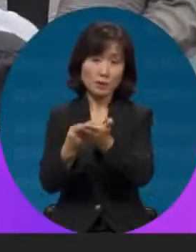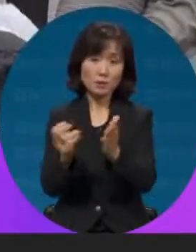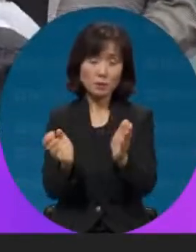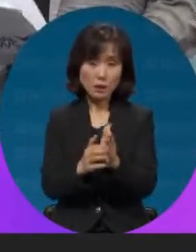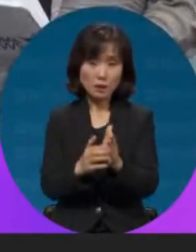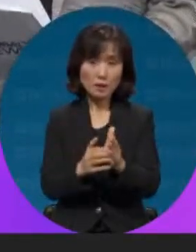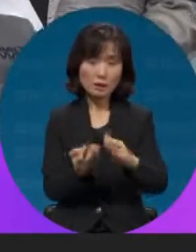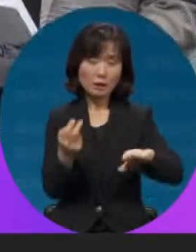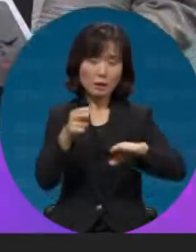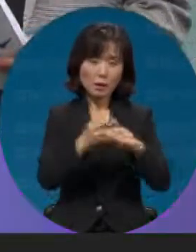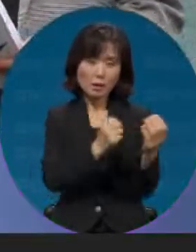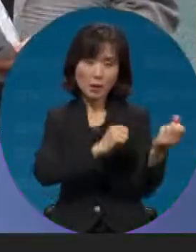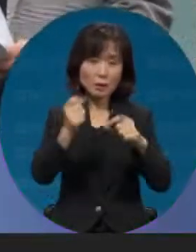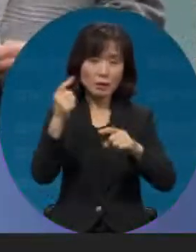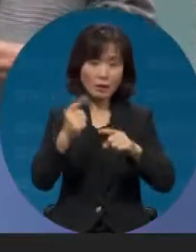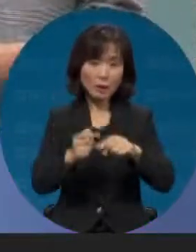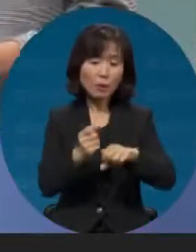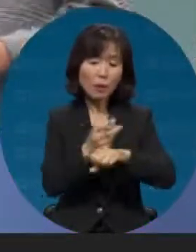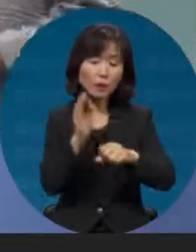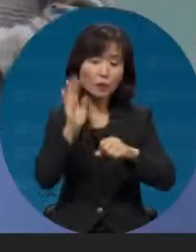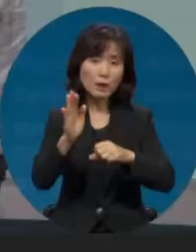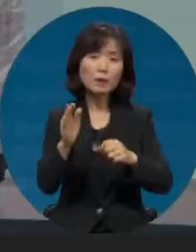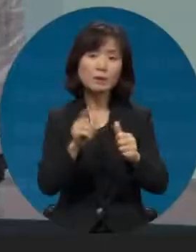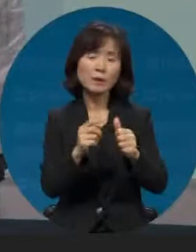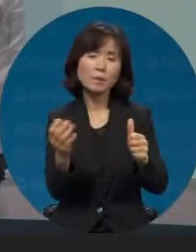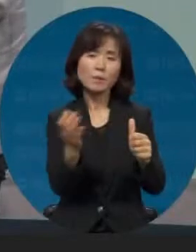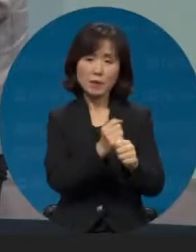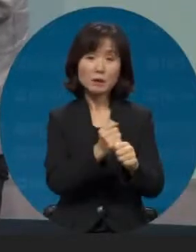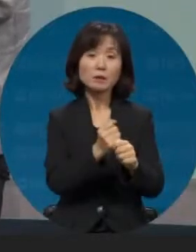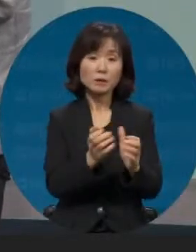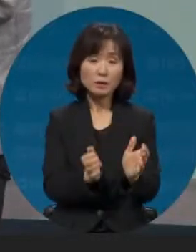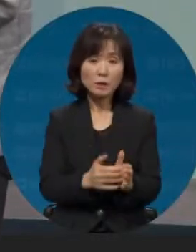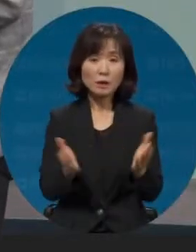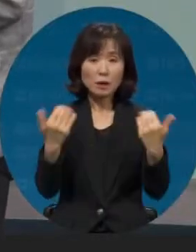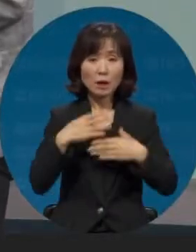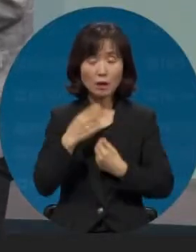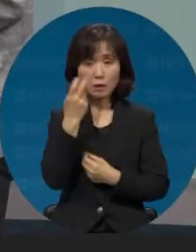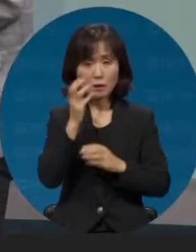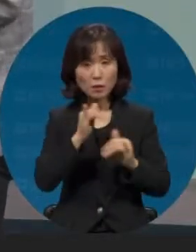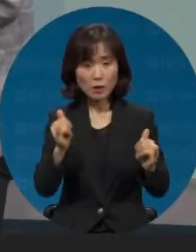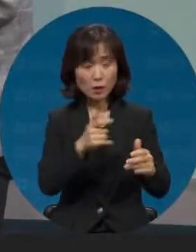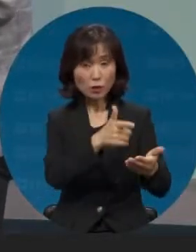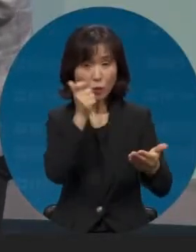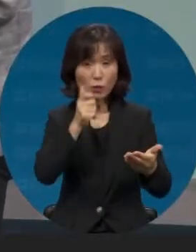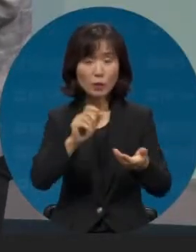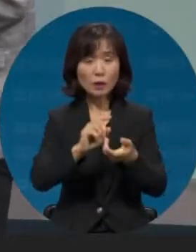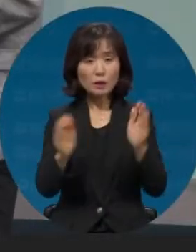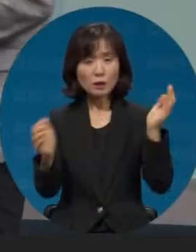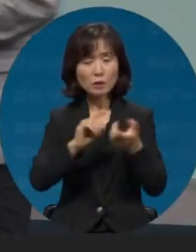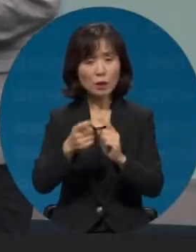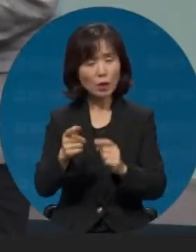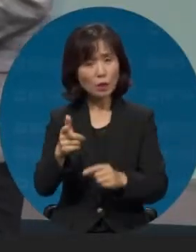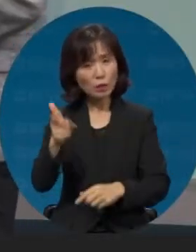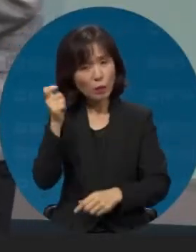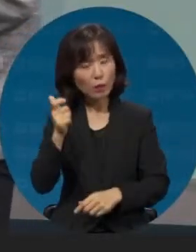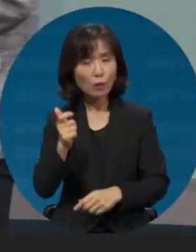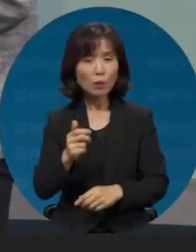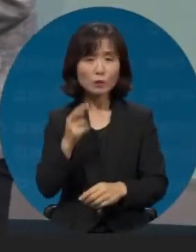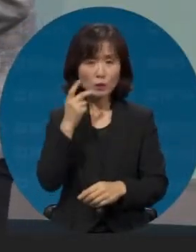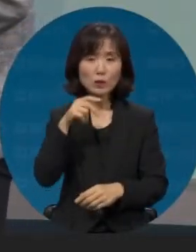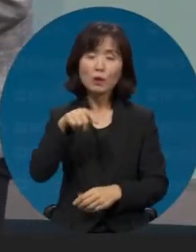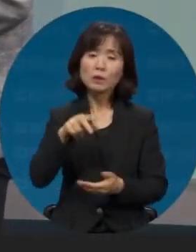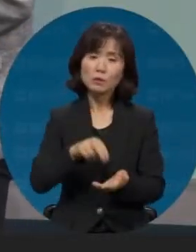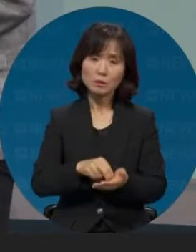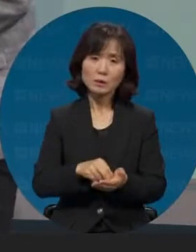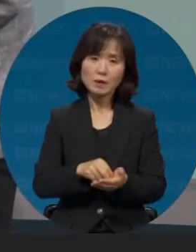달아났다가 몇 시간만에 체포됐습니다 표 안전 요원의 총격 그리고 학생들 간의 총격 미국에선 이런